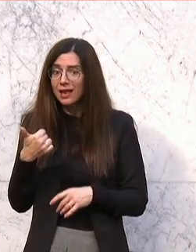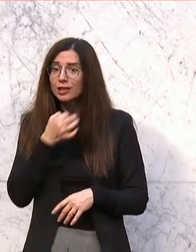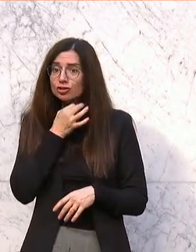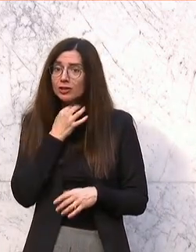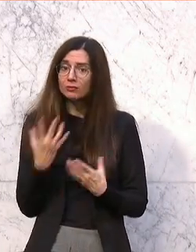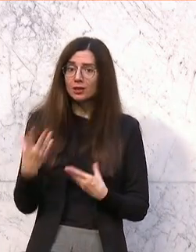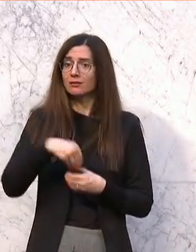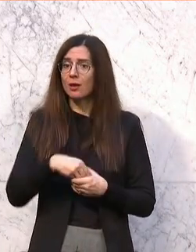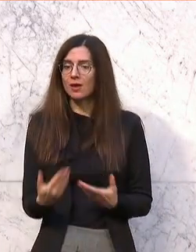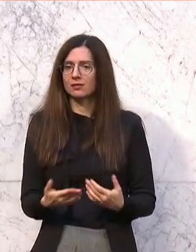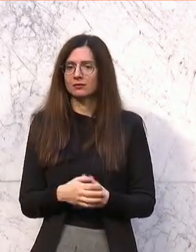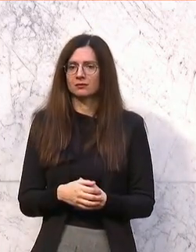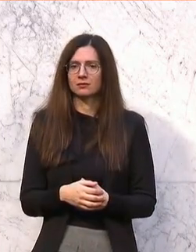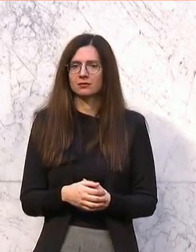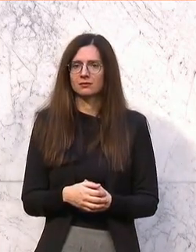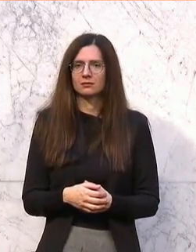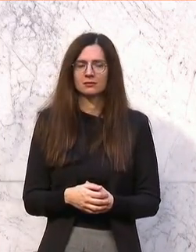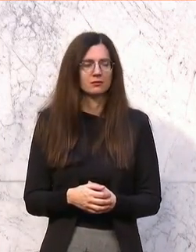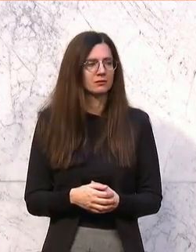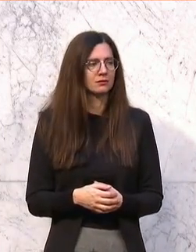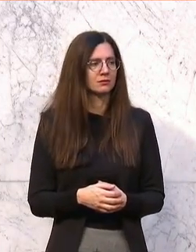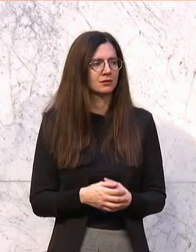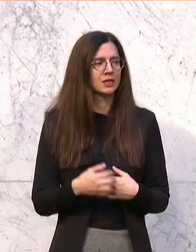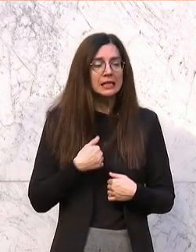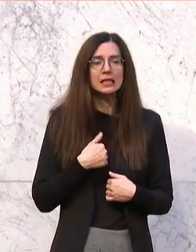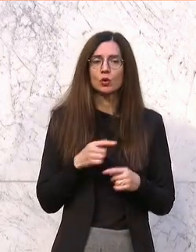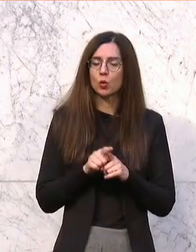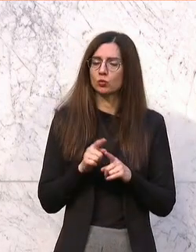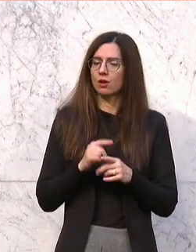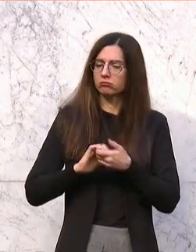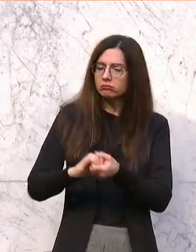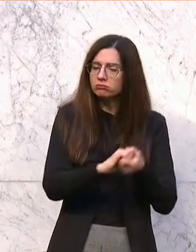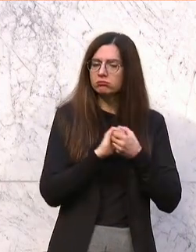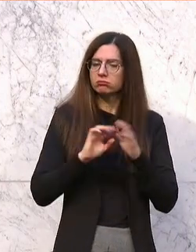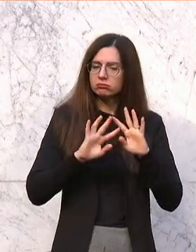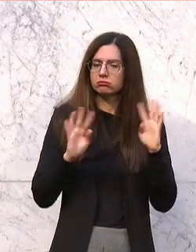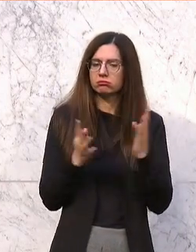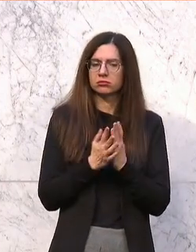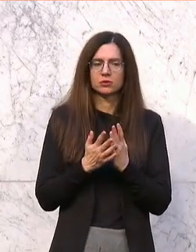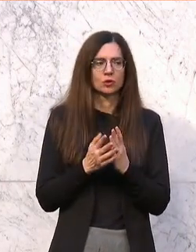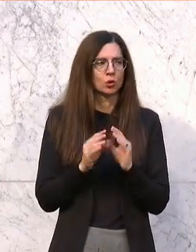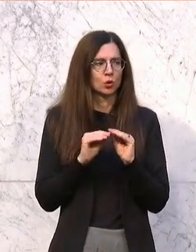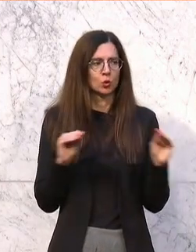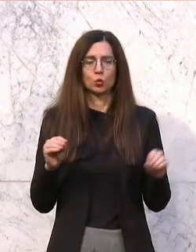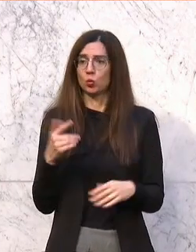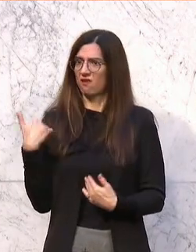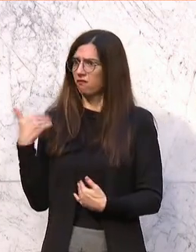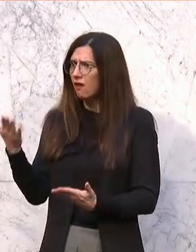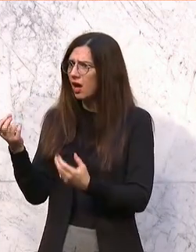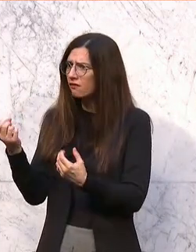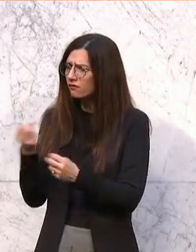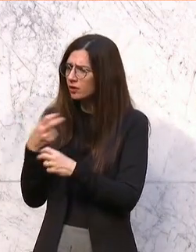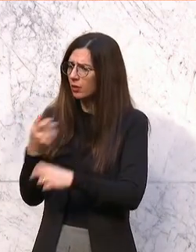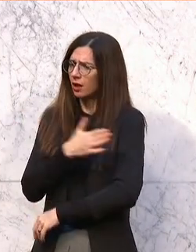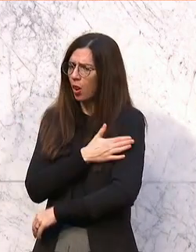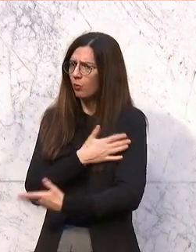Einstimmigkeit kommt, haben wir, ich und wir, so wie wir dort gesessen sind, eigentlich nur lobende Worte gehört,